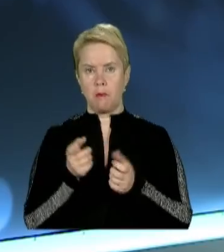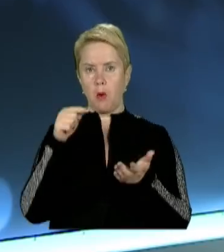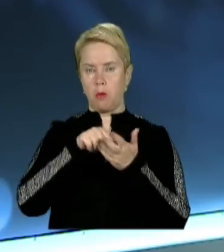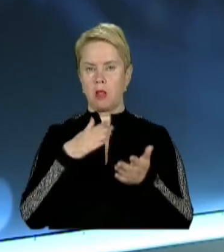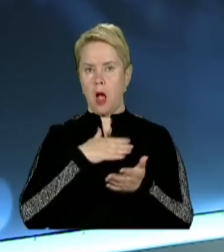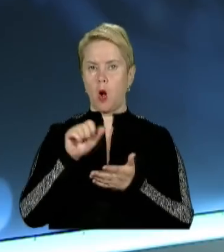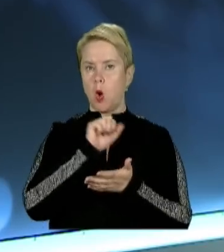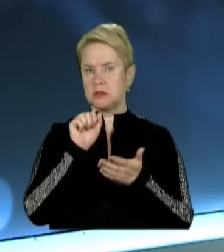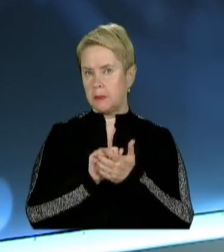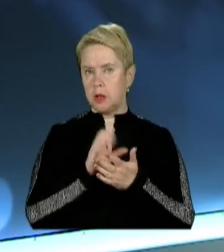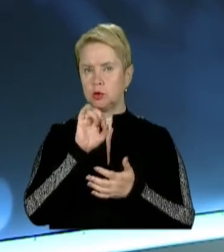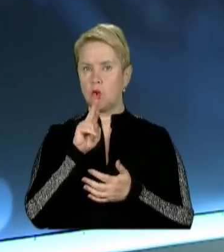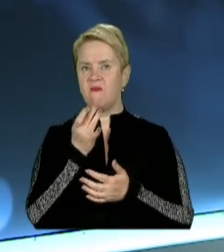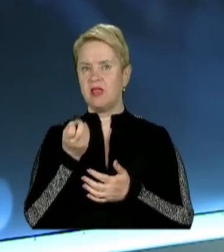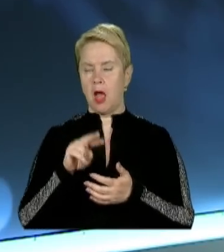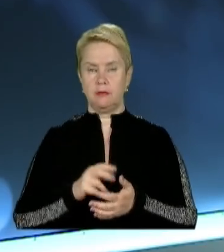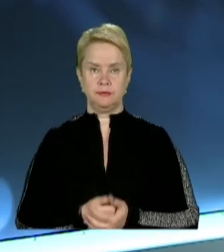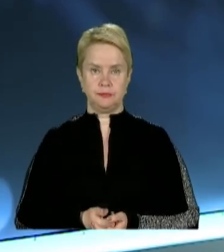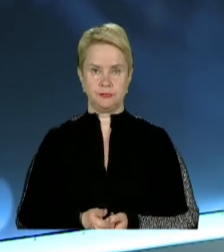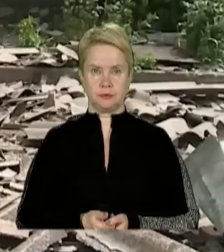наша кореспондентка Софія Куценко.